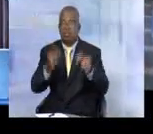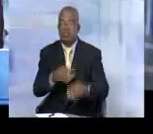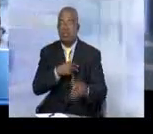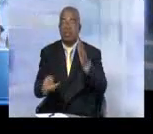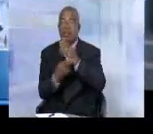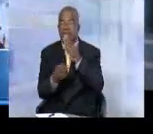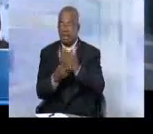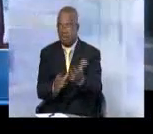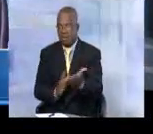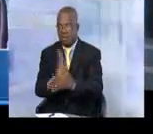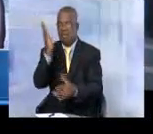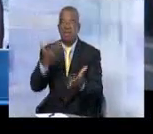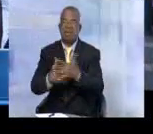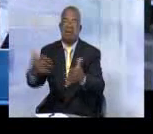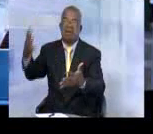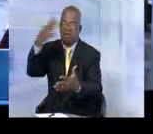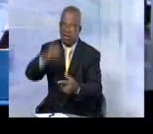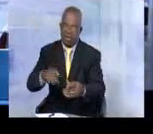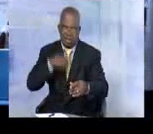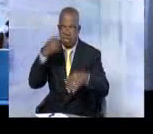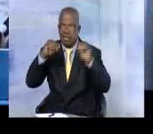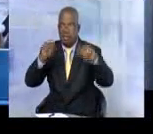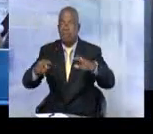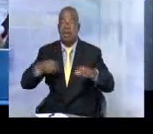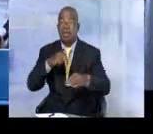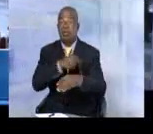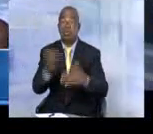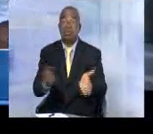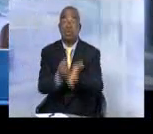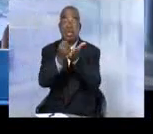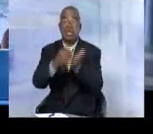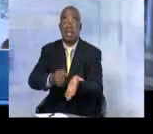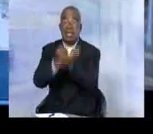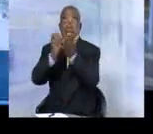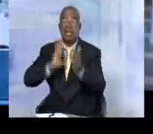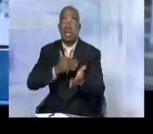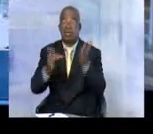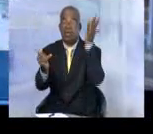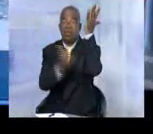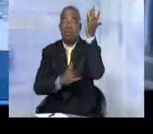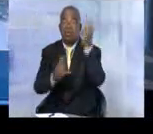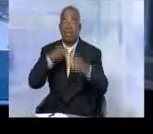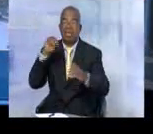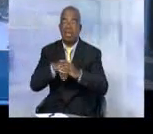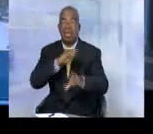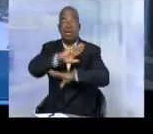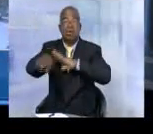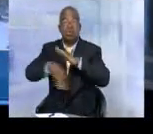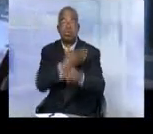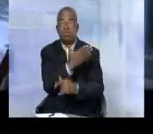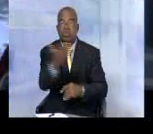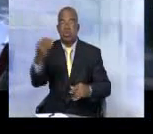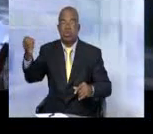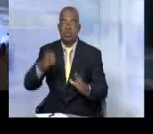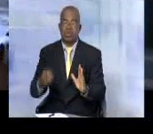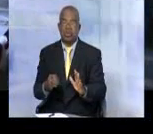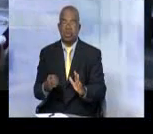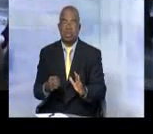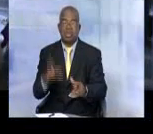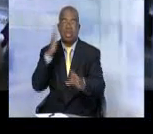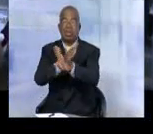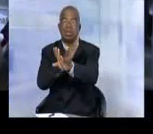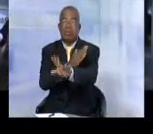forte, encore plus robuste, qui peut aider nos pays dans les domaines prioritaires comme les infrastructures, le